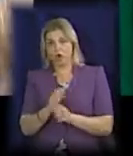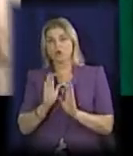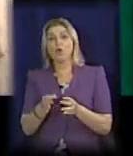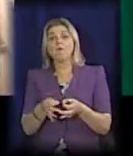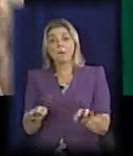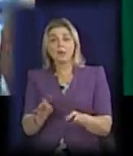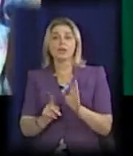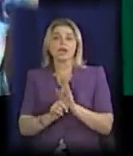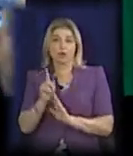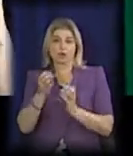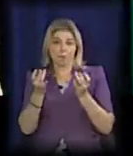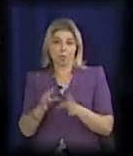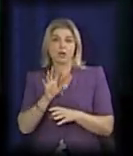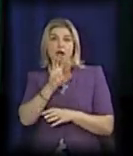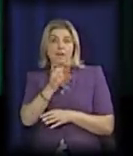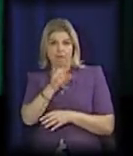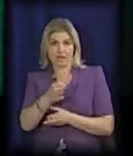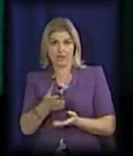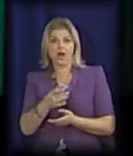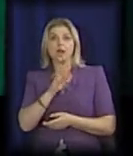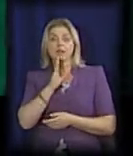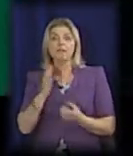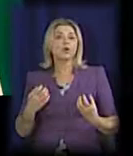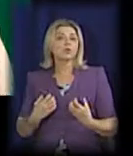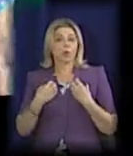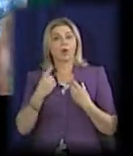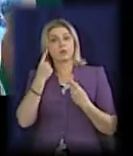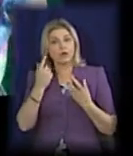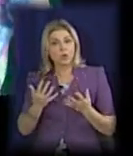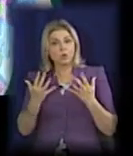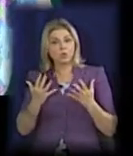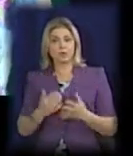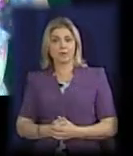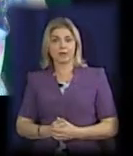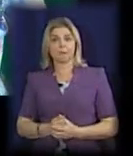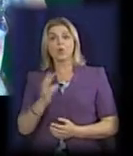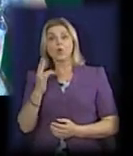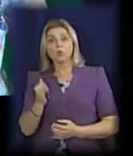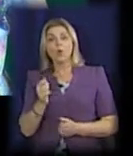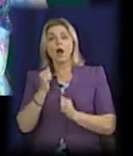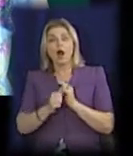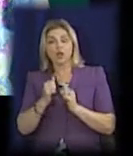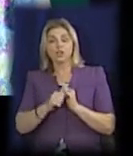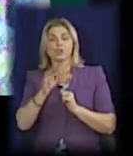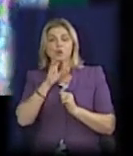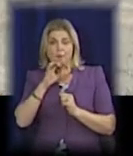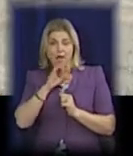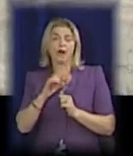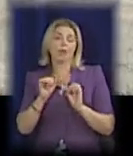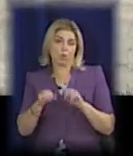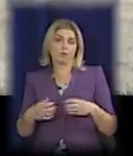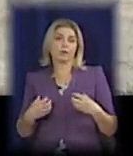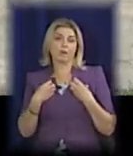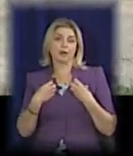випустили, вона почала просто на неї гавкати. Вона дуже злякалась, це зрозуміло. Ну, кожен собаки, припустимо, злякається.